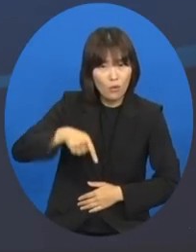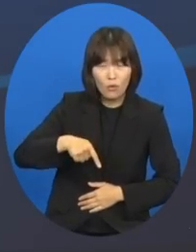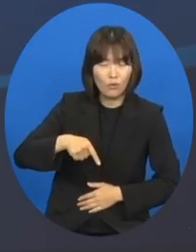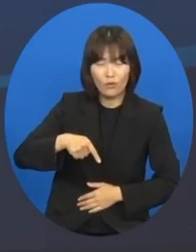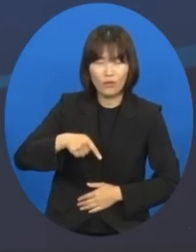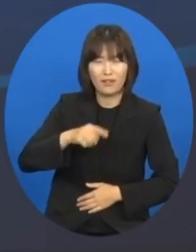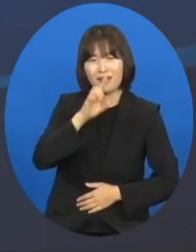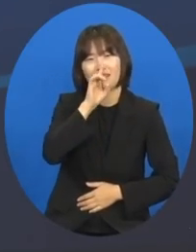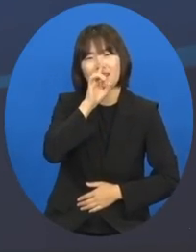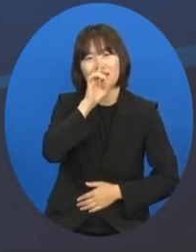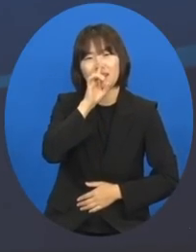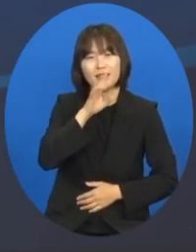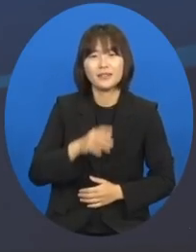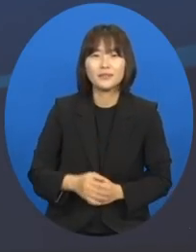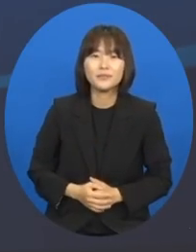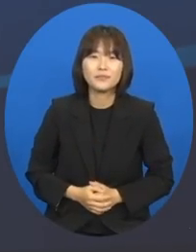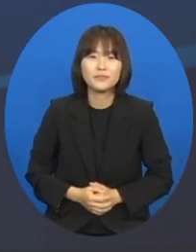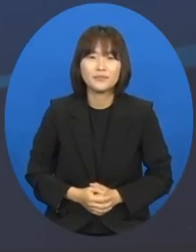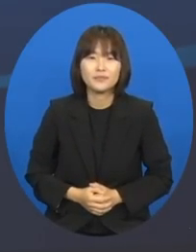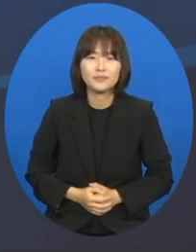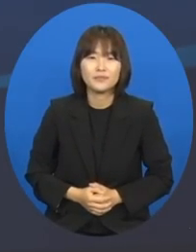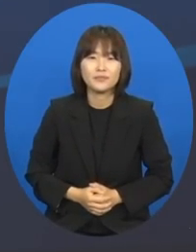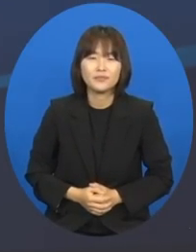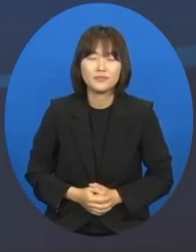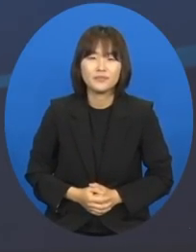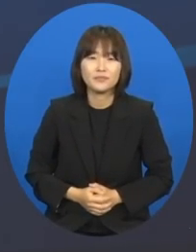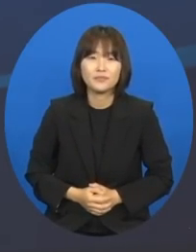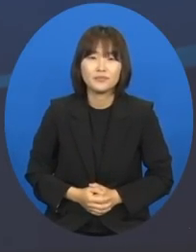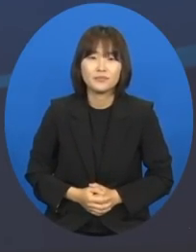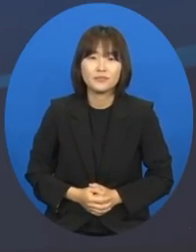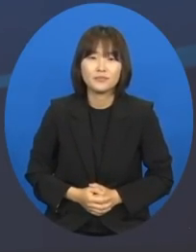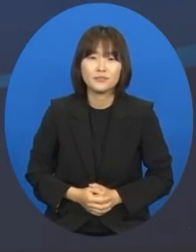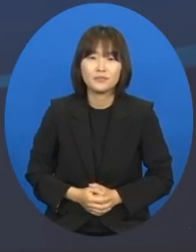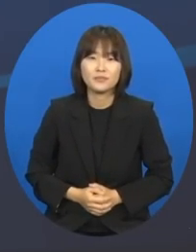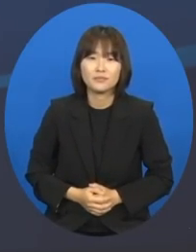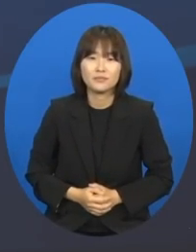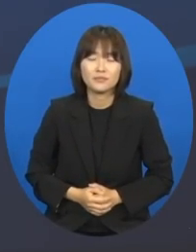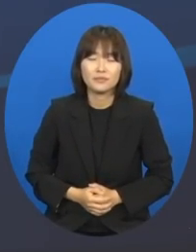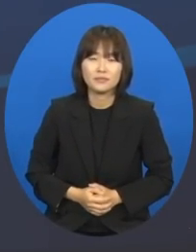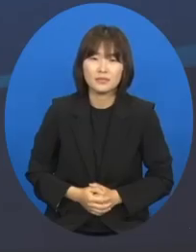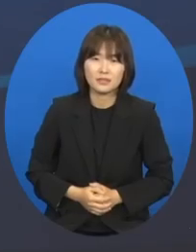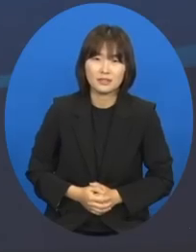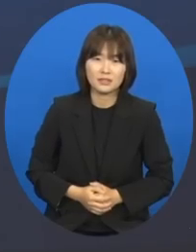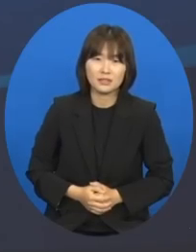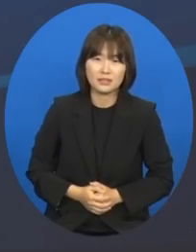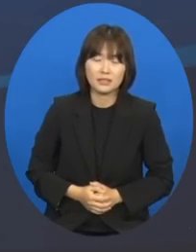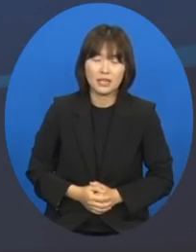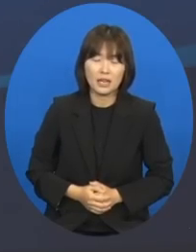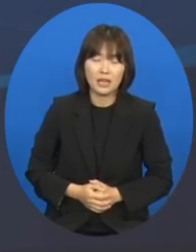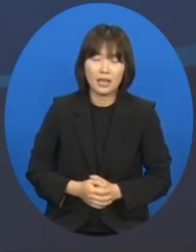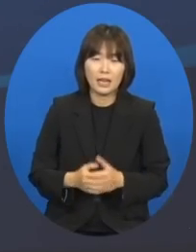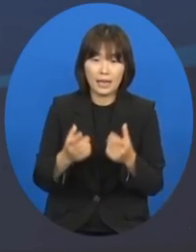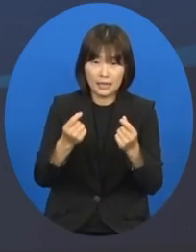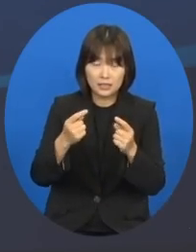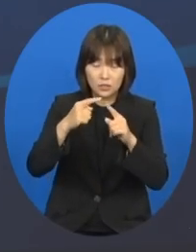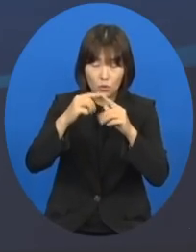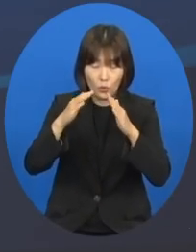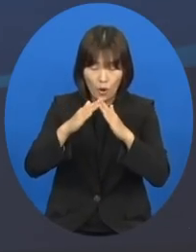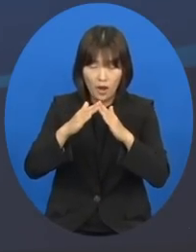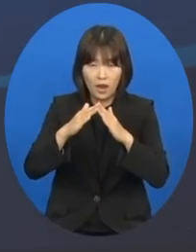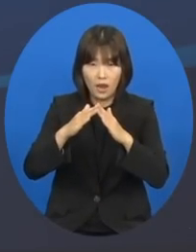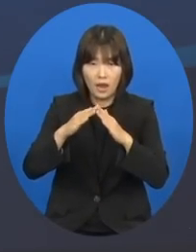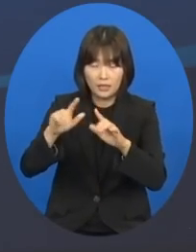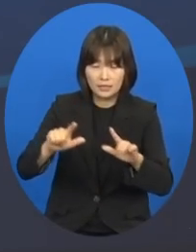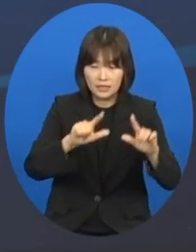안 돼요 그런데 그분과 함께 우리가 한 교회 생활을 하게 되면서 그분이 그